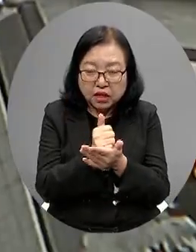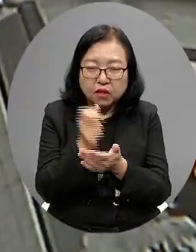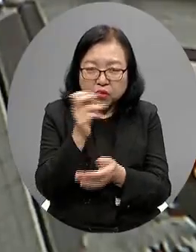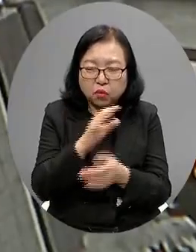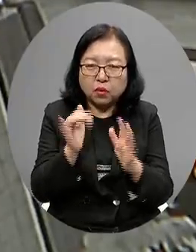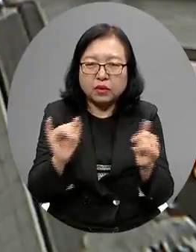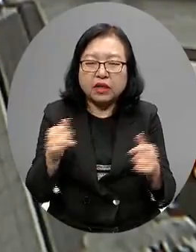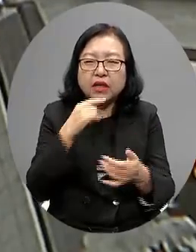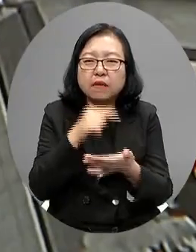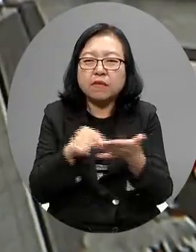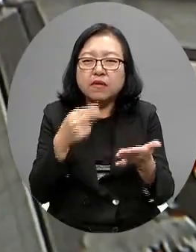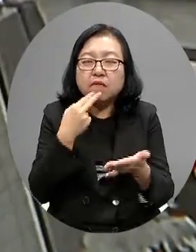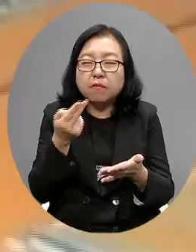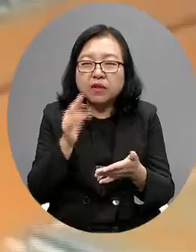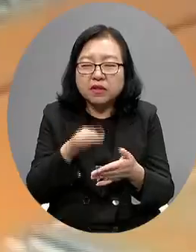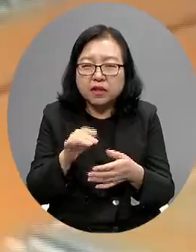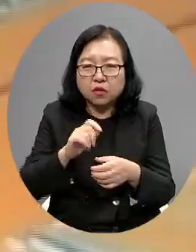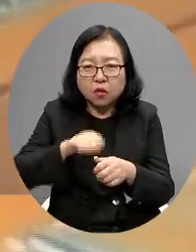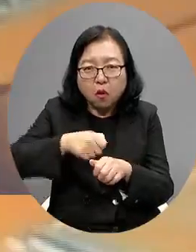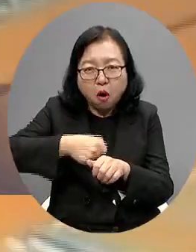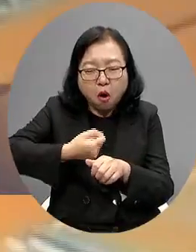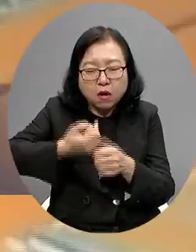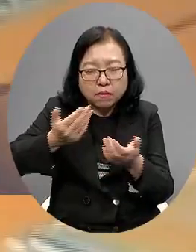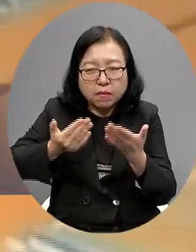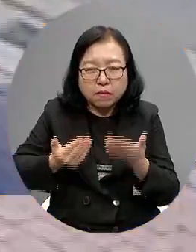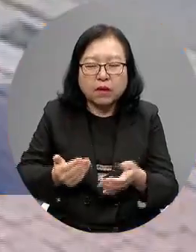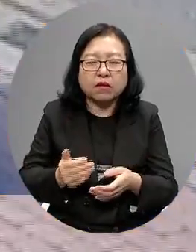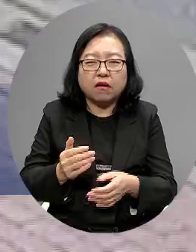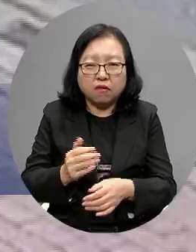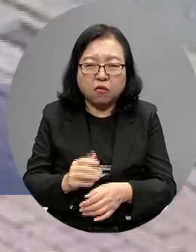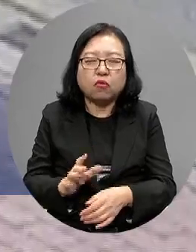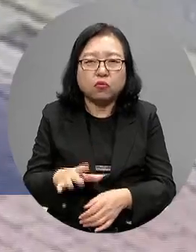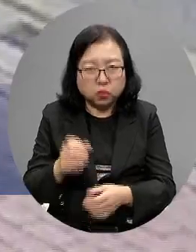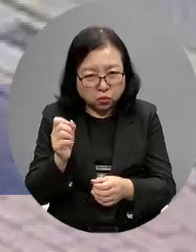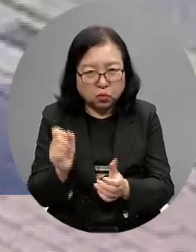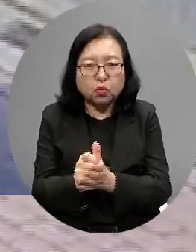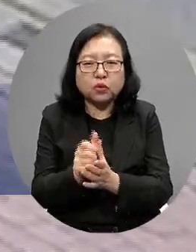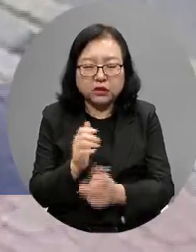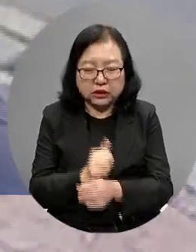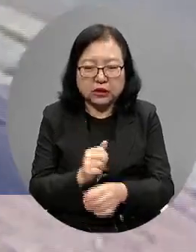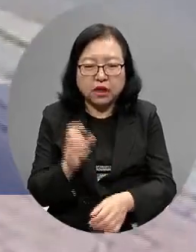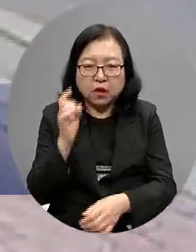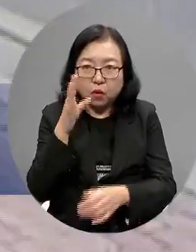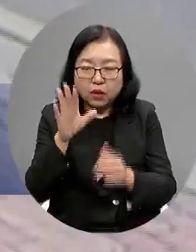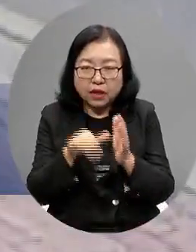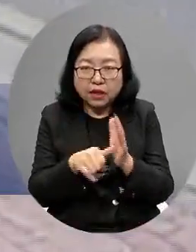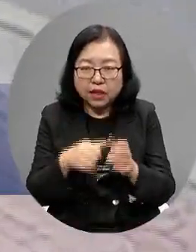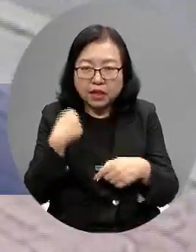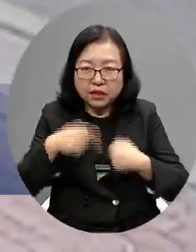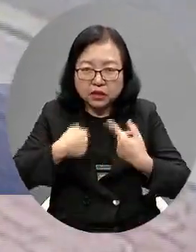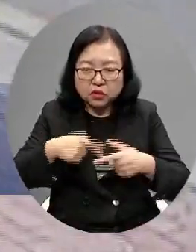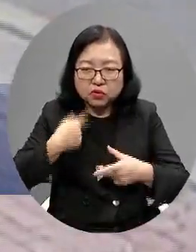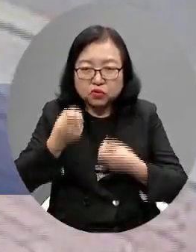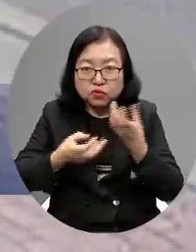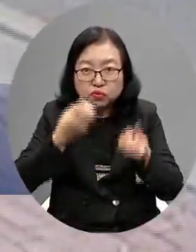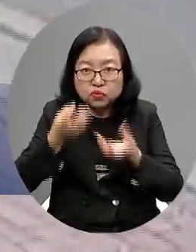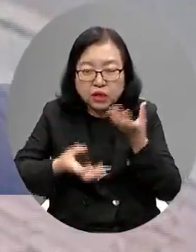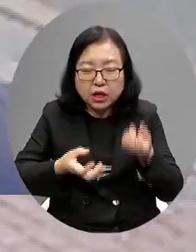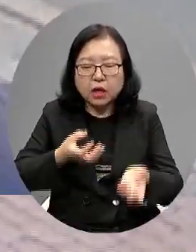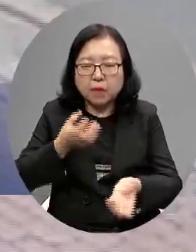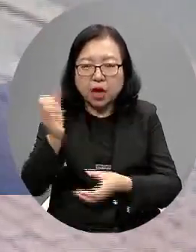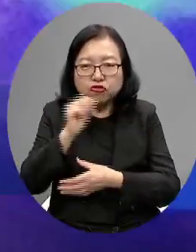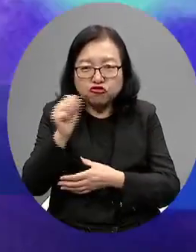이례적인 일입니다 400을 했으면은 벌금형 이렇게 나왔을 텐데 그게 아니고 결국은 적극적으로 자기가